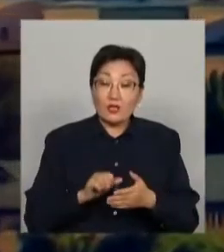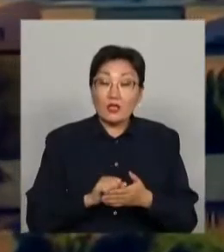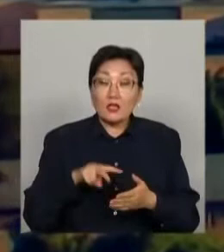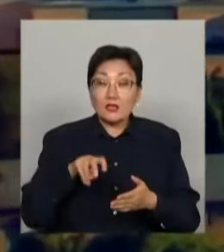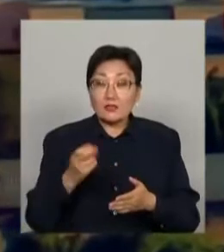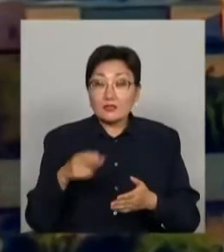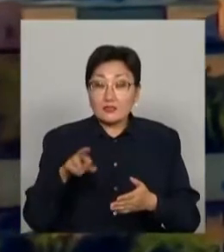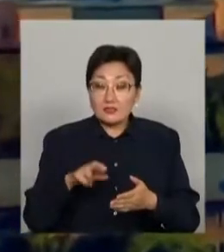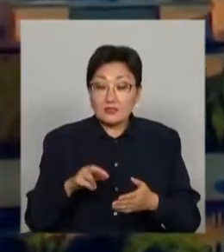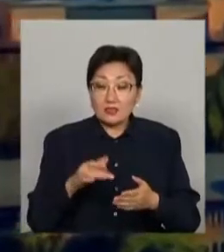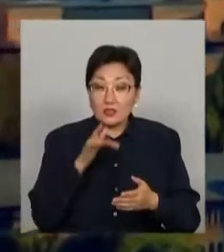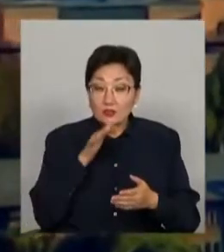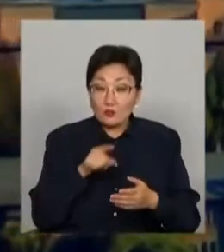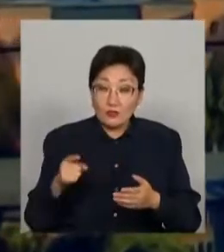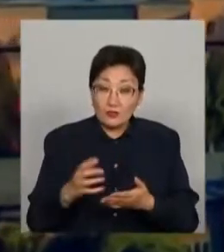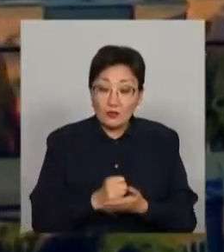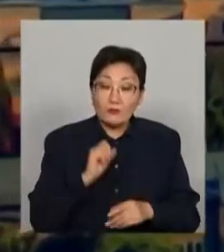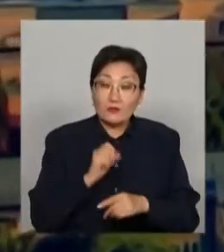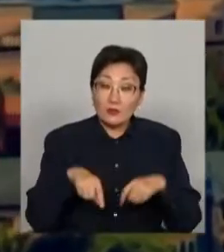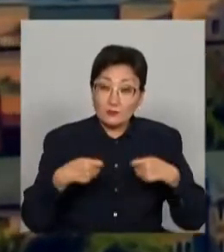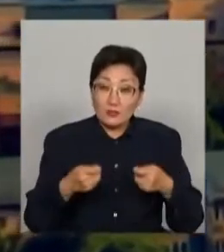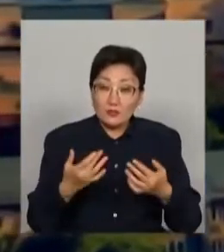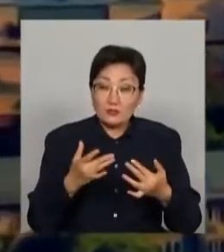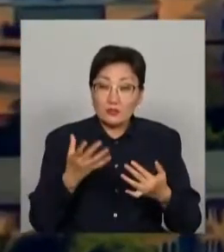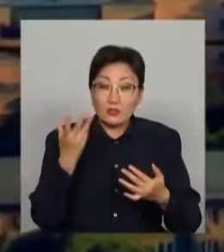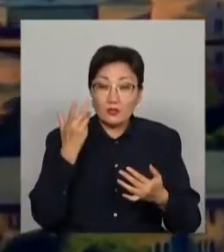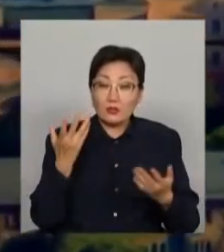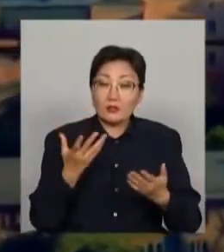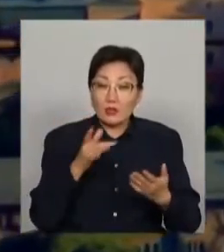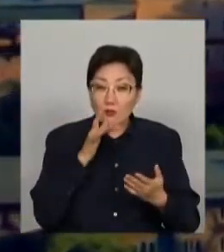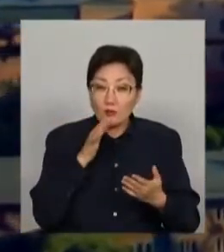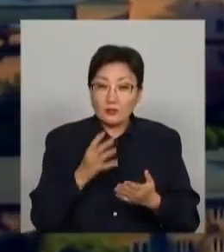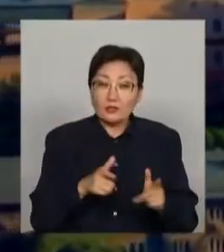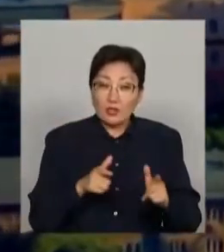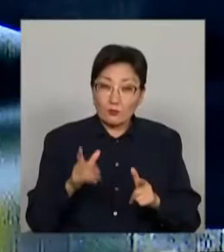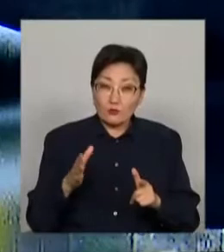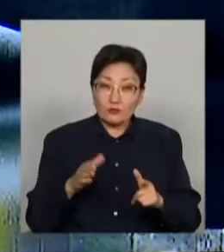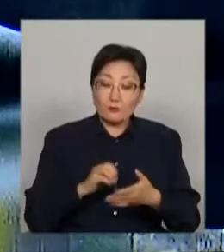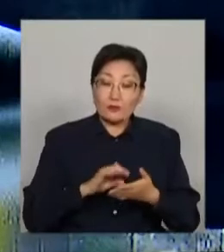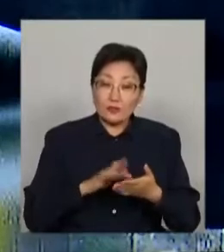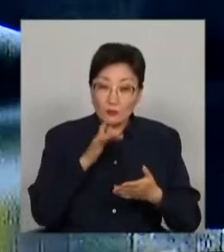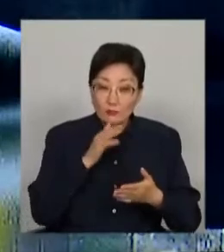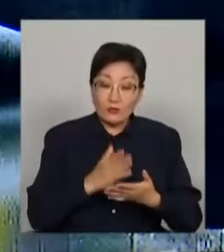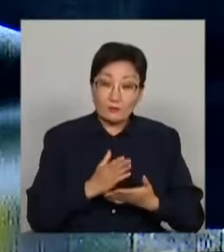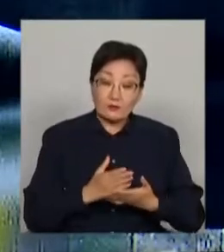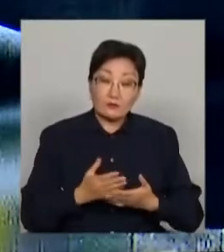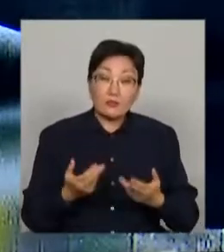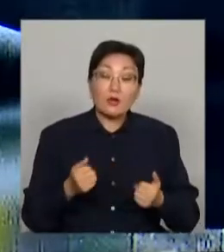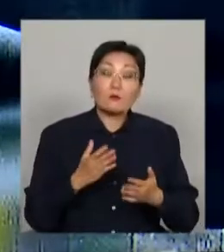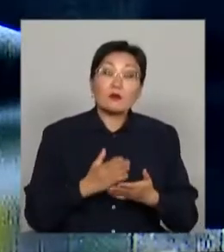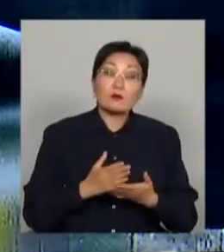қанша уақыттың ішінде алуға болады? Яғни тапсырыс берді, және қай уақытта дайын болады? Белгілі бір мерзімі бар ма? Әрине бар. Қазір кезде